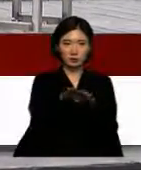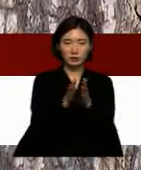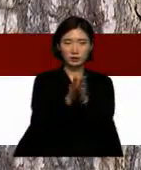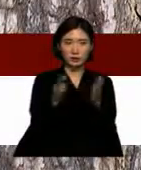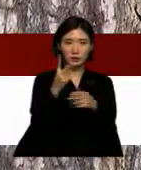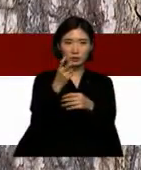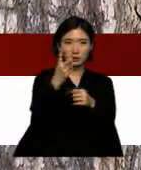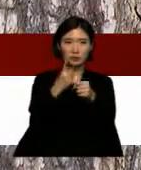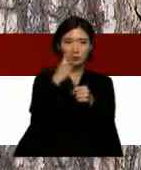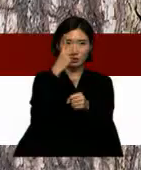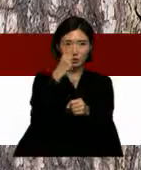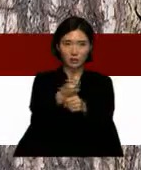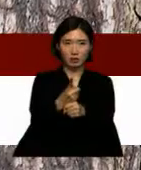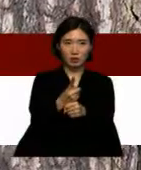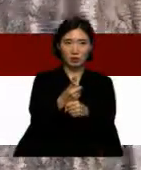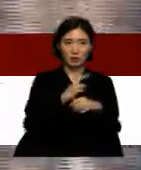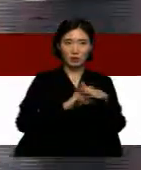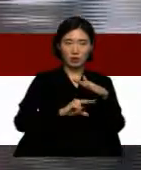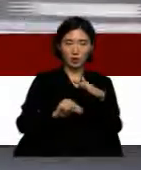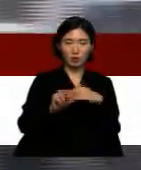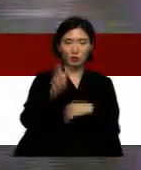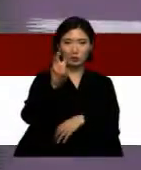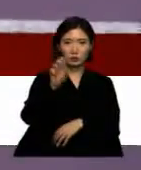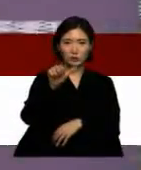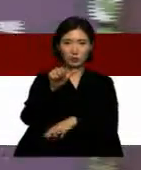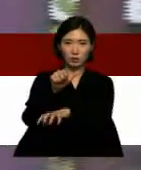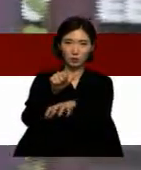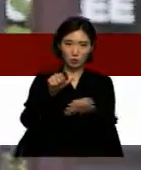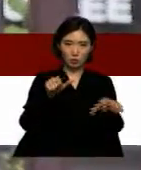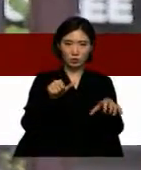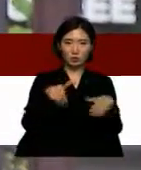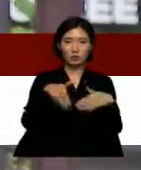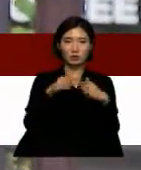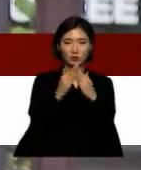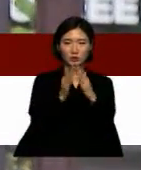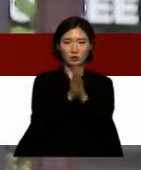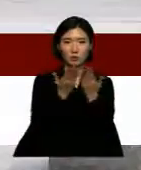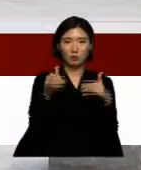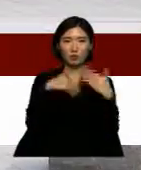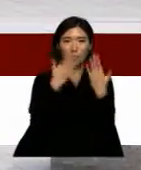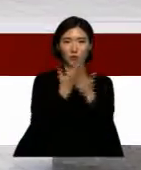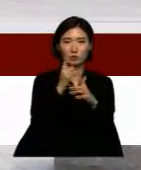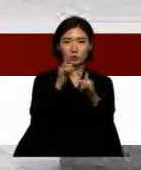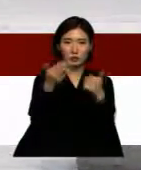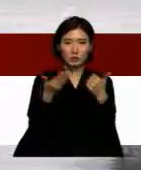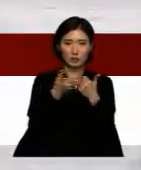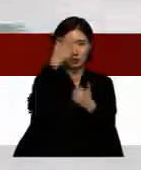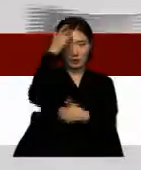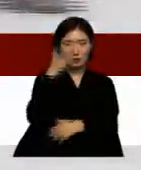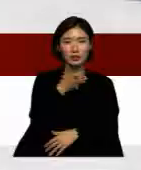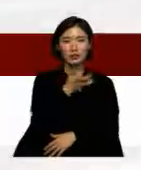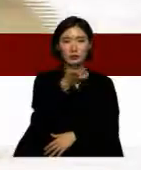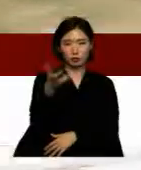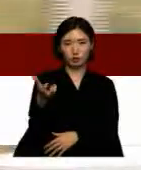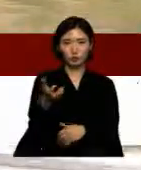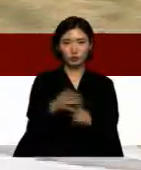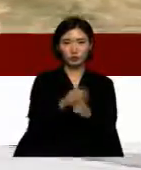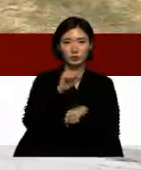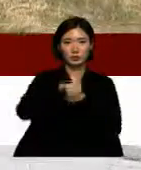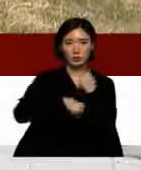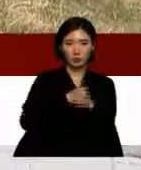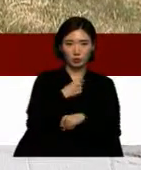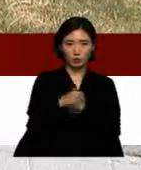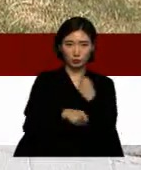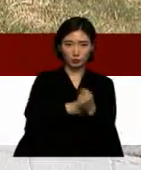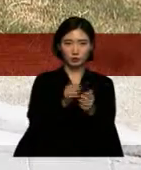2011년 공원과 경전철역 등 모두 35곳에 설치됐고 도서들은 모두 시민들이 기증한 것입니다. 자유로운